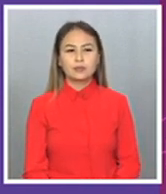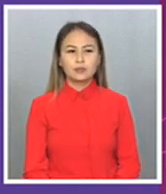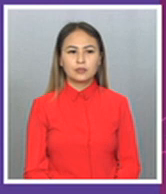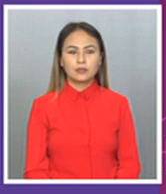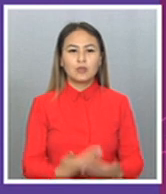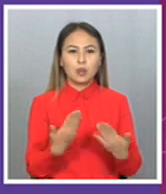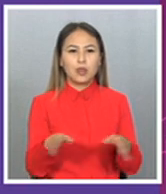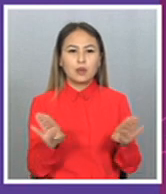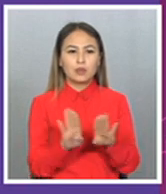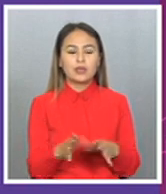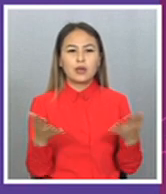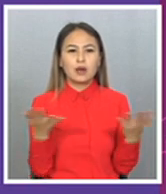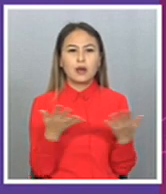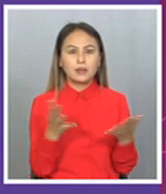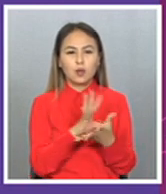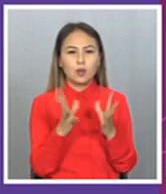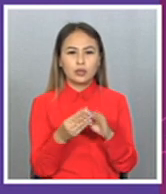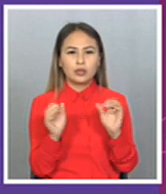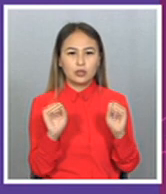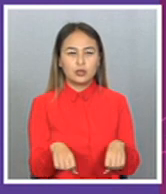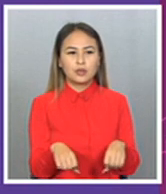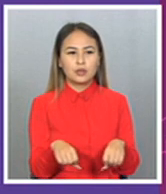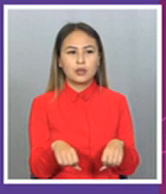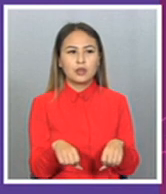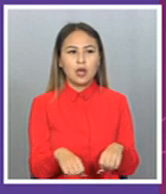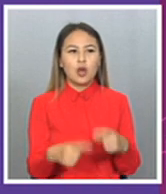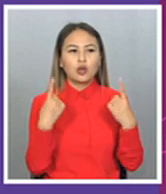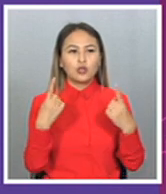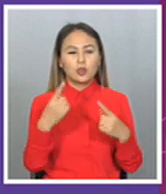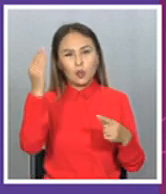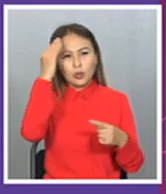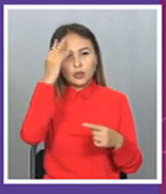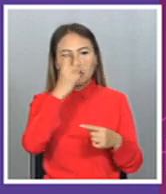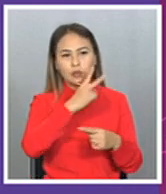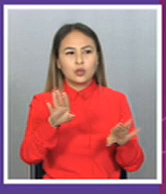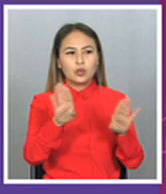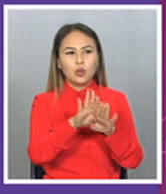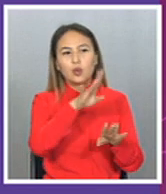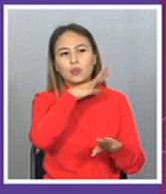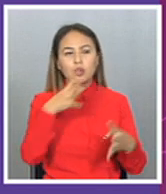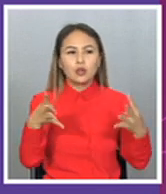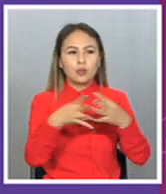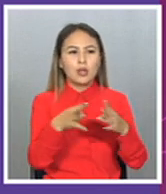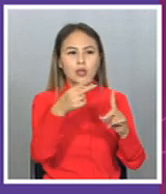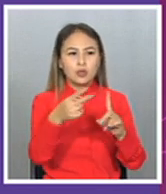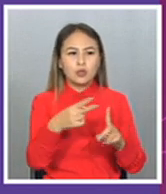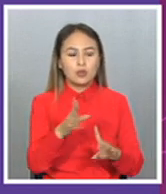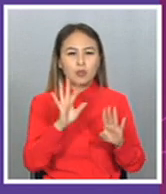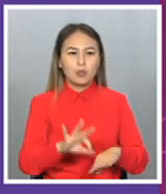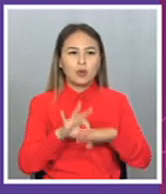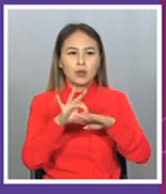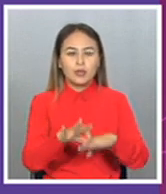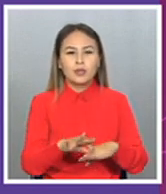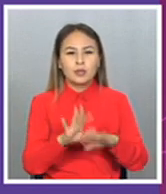Олай болса, қандай қорытынды шығаруға болады? Күрделі ойды білдіру үшін көбінесе құрмала